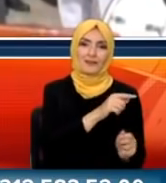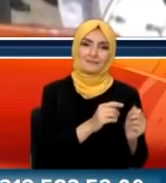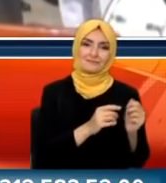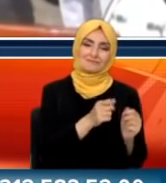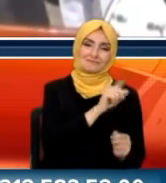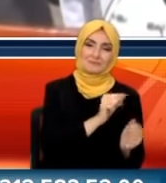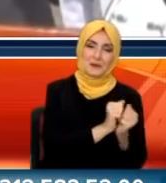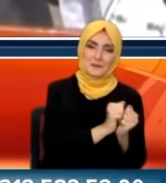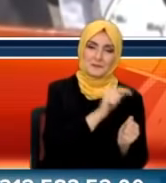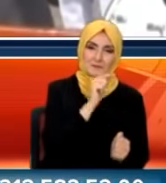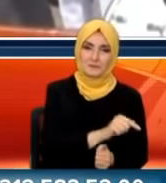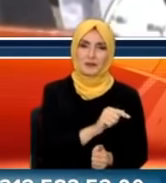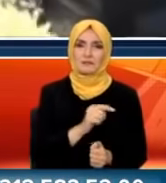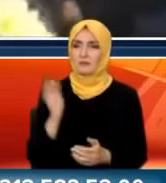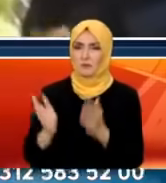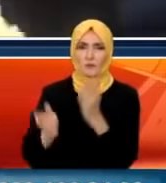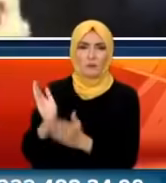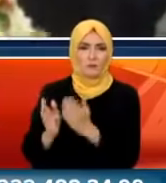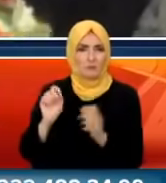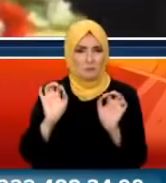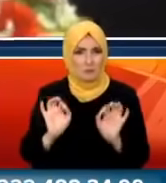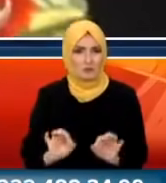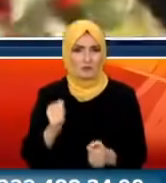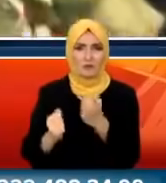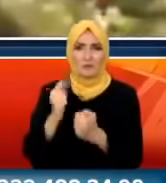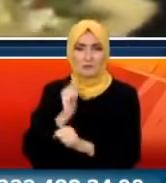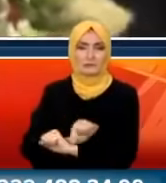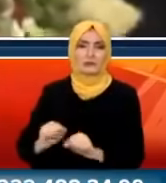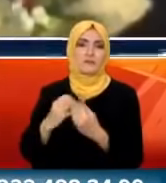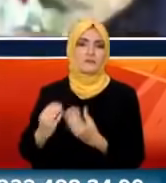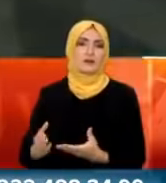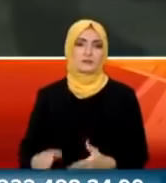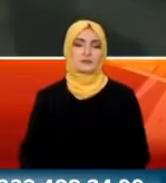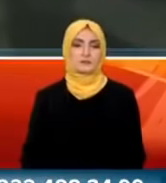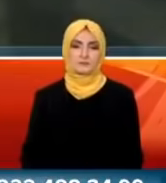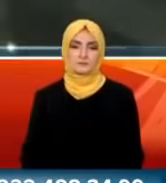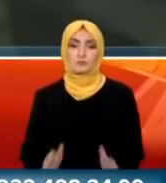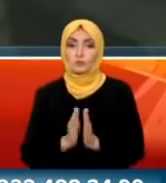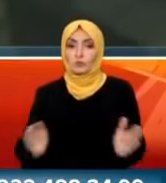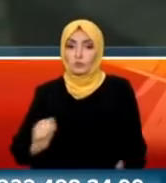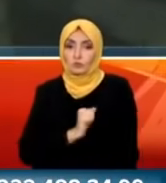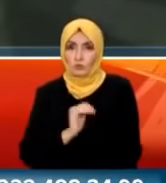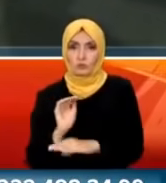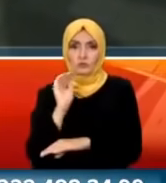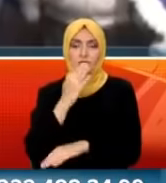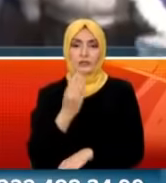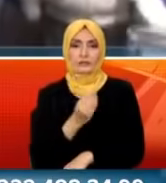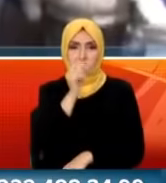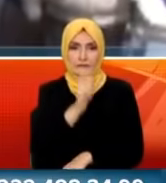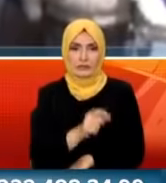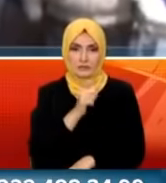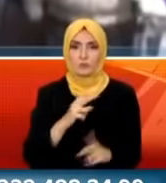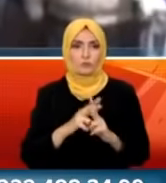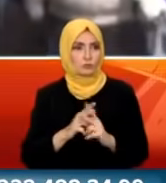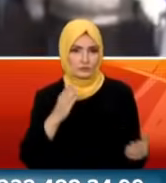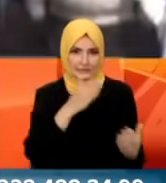çize arabanın içerisinde kadın var dememe rağmen özellikle gitti, kadın olan tarafın camına vurdu. Büyük korku yaşayan genç karakola giderek